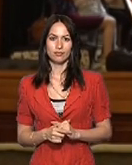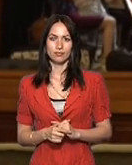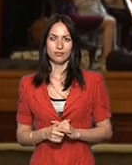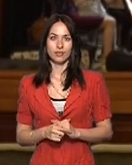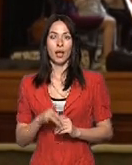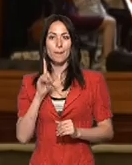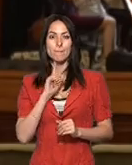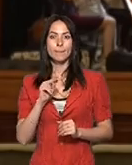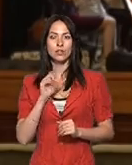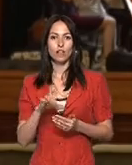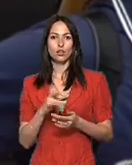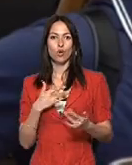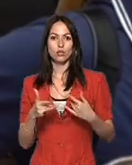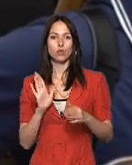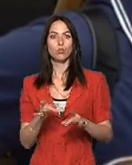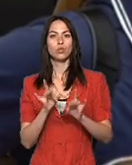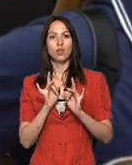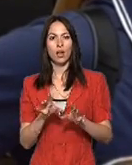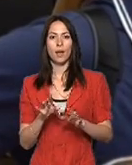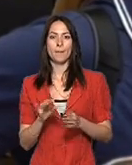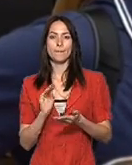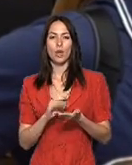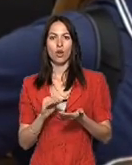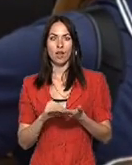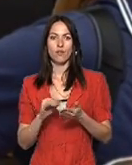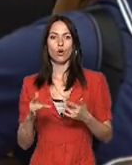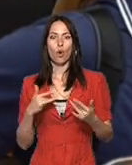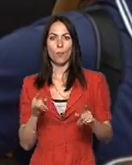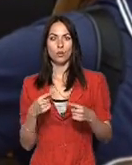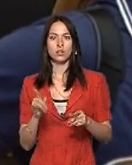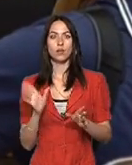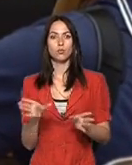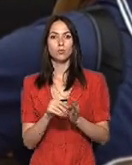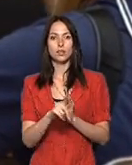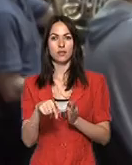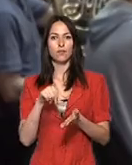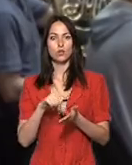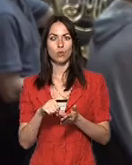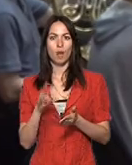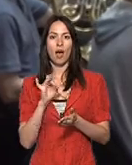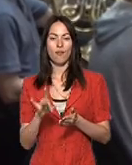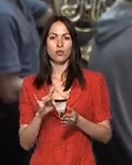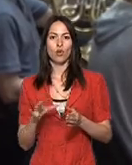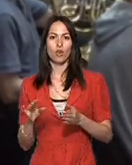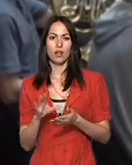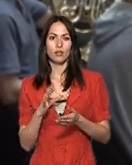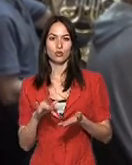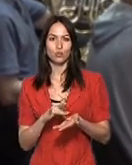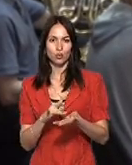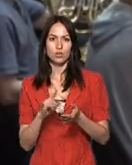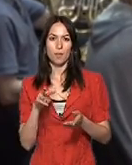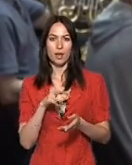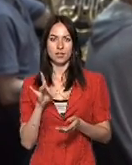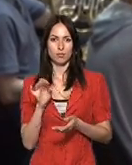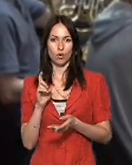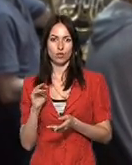Під час концерту розповідатимуть біографію композитора. Виступатиме з музикантами автор екскурсії містом Максим Розенфельд, говорить